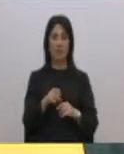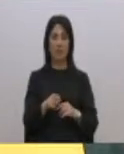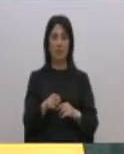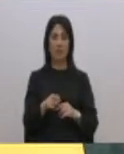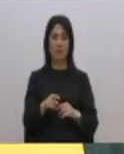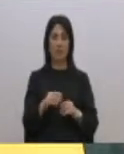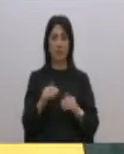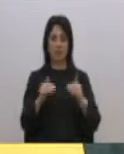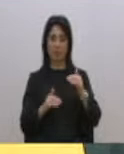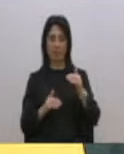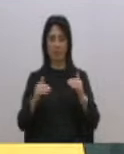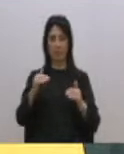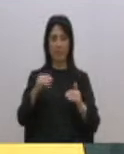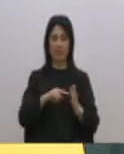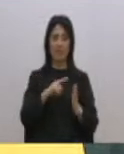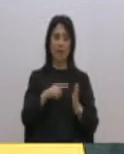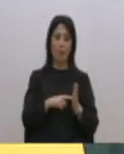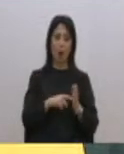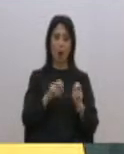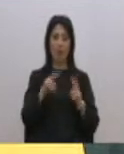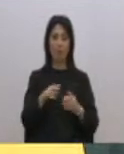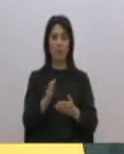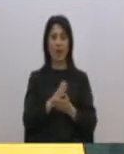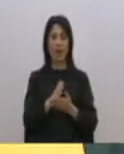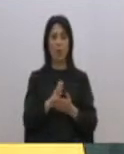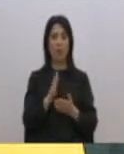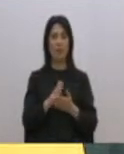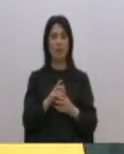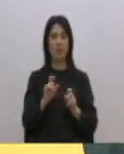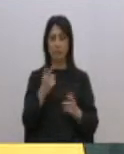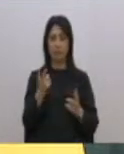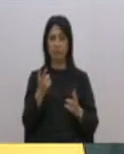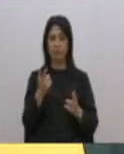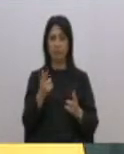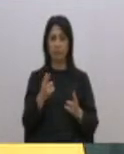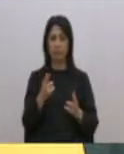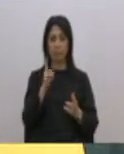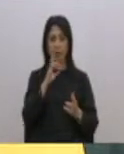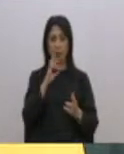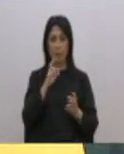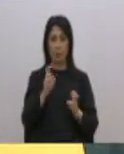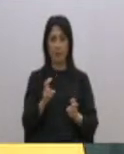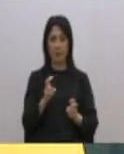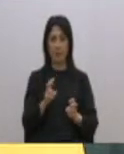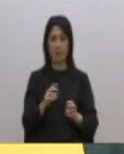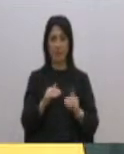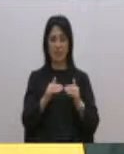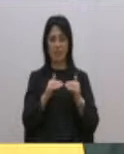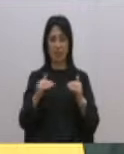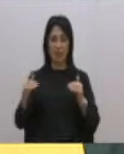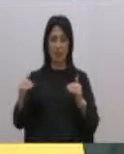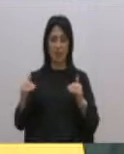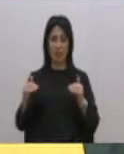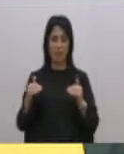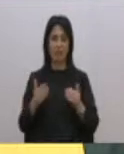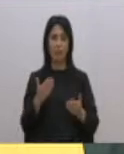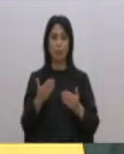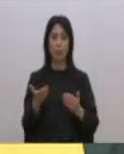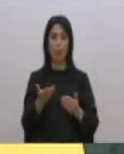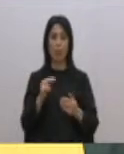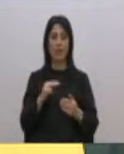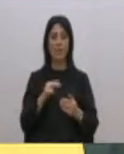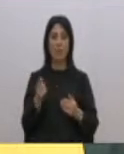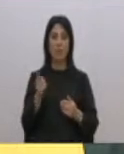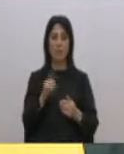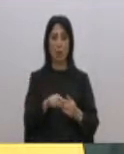ვთქვათ, გრადაცია სამოქალაქო და სპეციალურ დანაყოფებად არის, შეიძლება ითქვას, საკმაოდ ერთი და ზღვარი, თუ რომელი